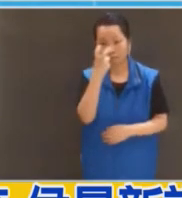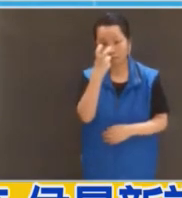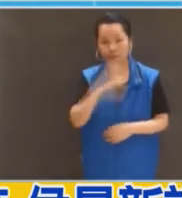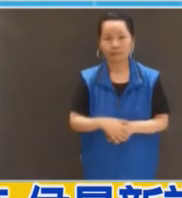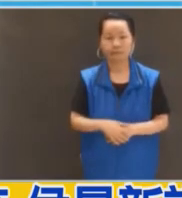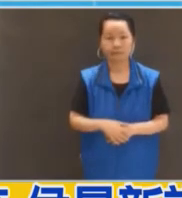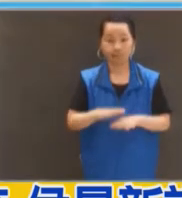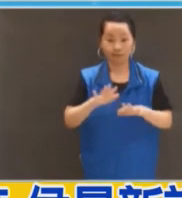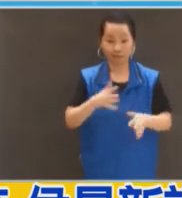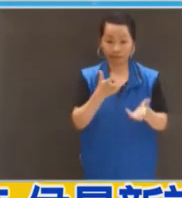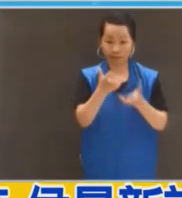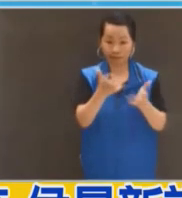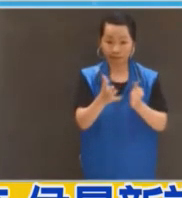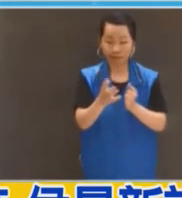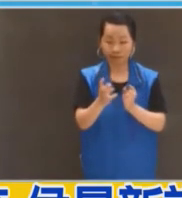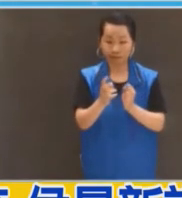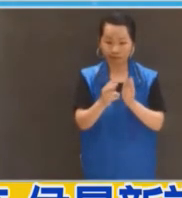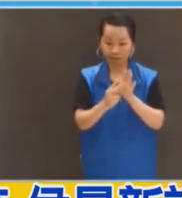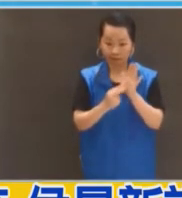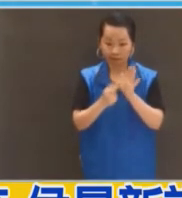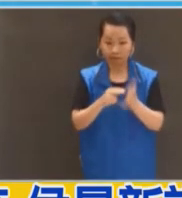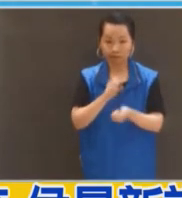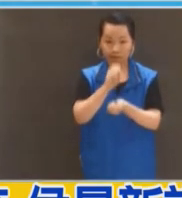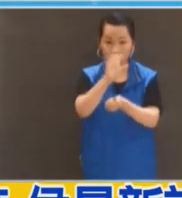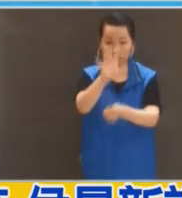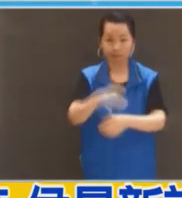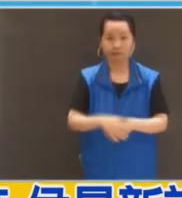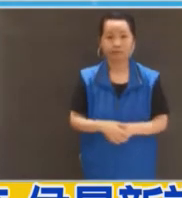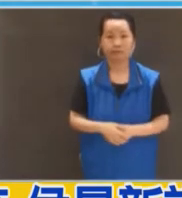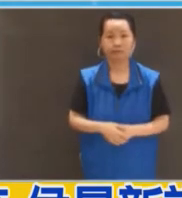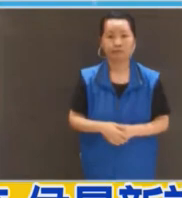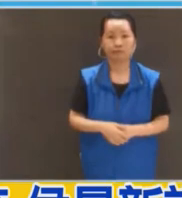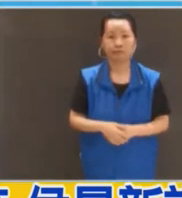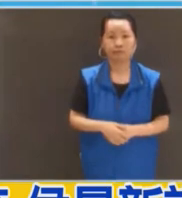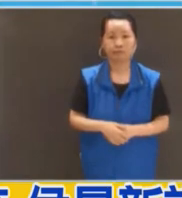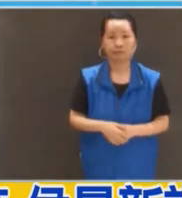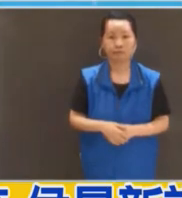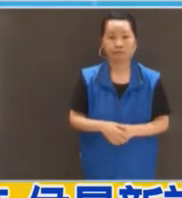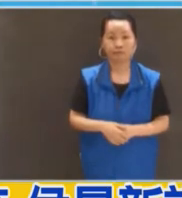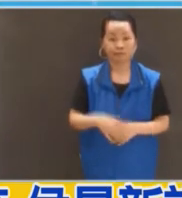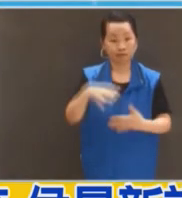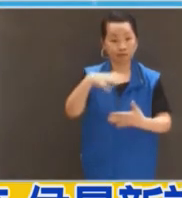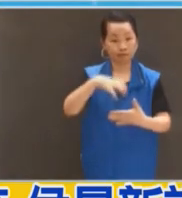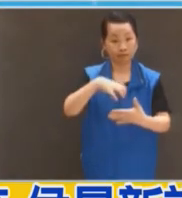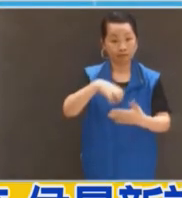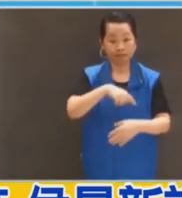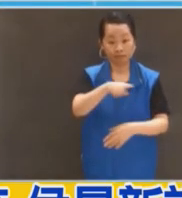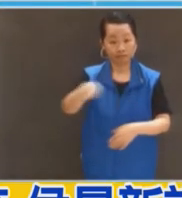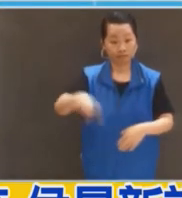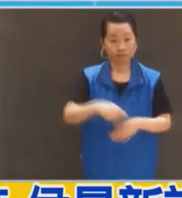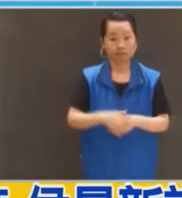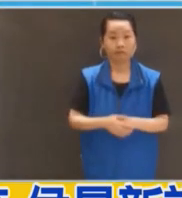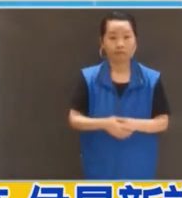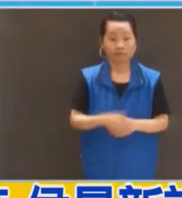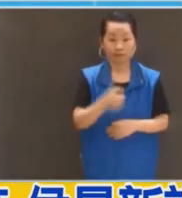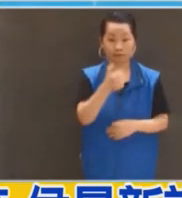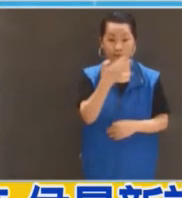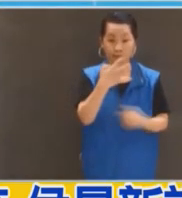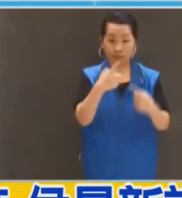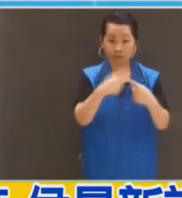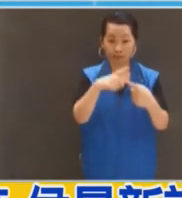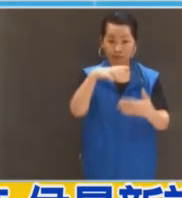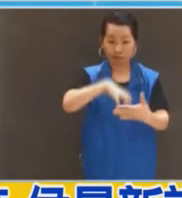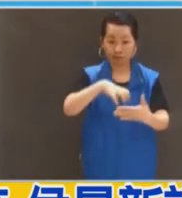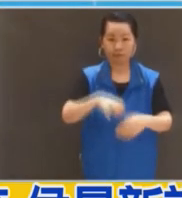别做一个分析给各位市民朋友来做一个了解，当中这54人当